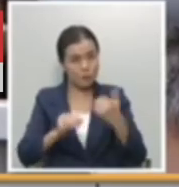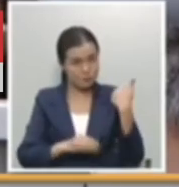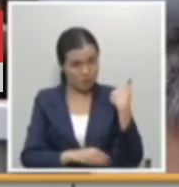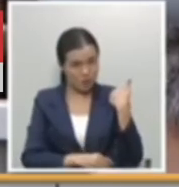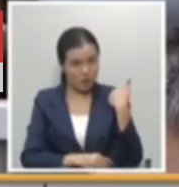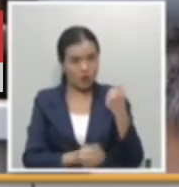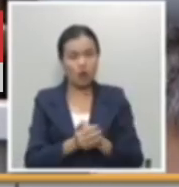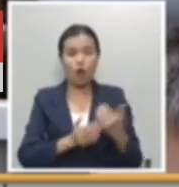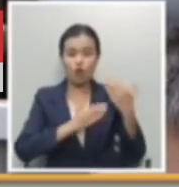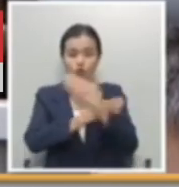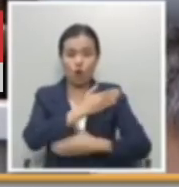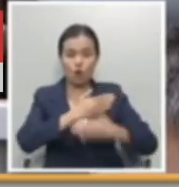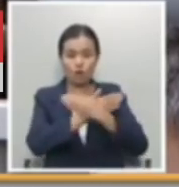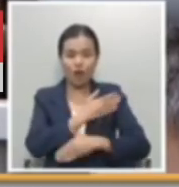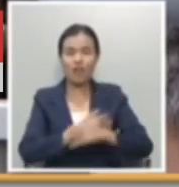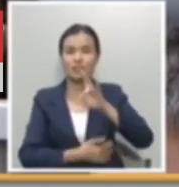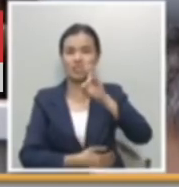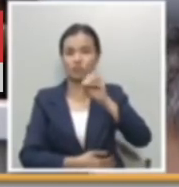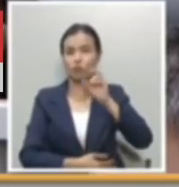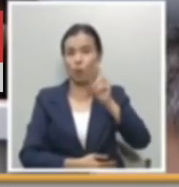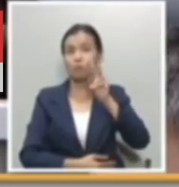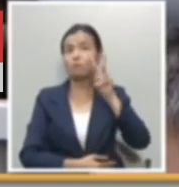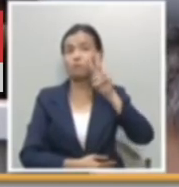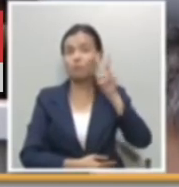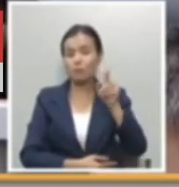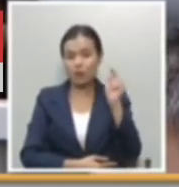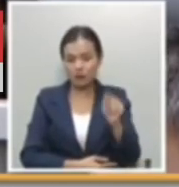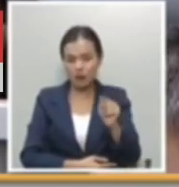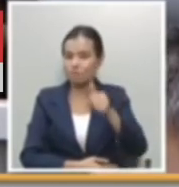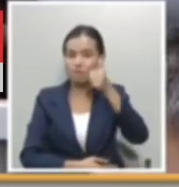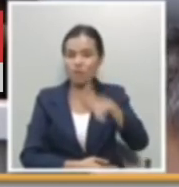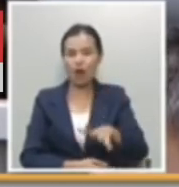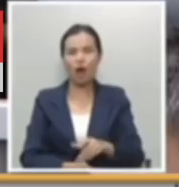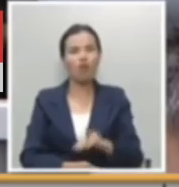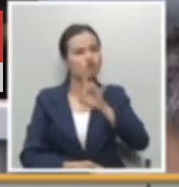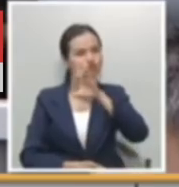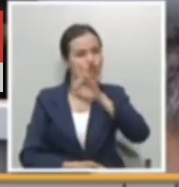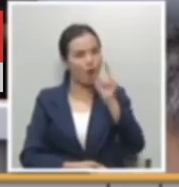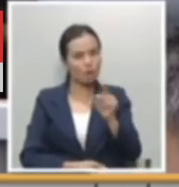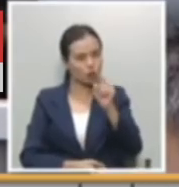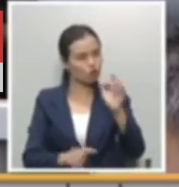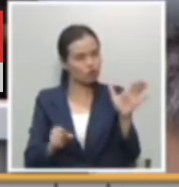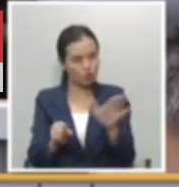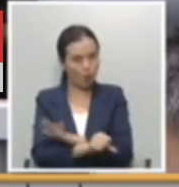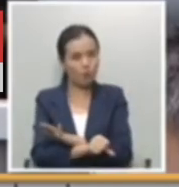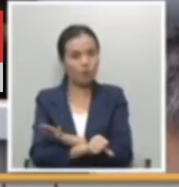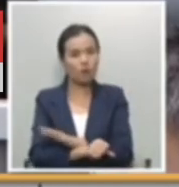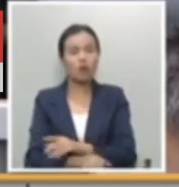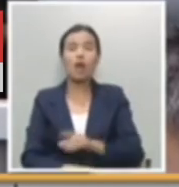ถไฟทำไป 72% มันบอกไม่ได้จะเอา 100% แล้ว